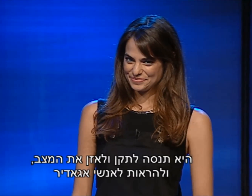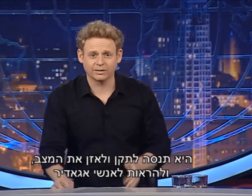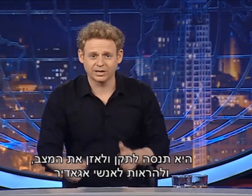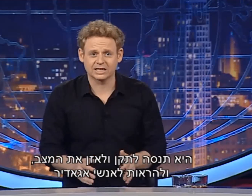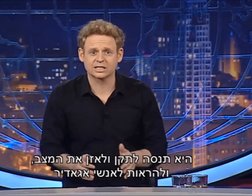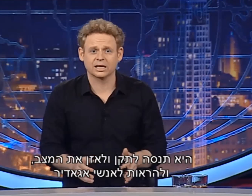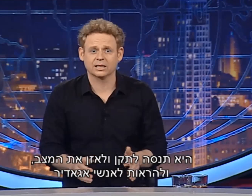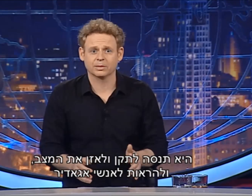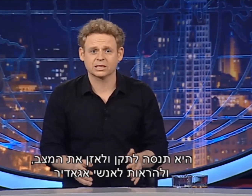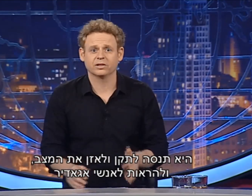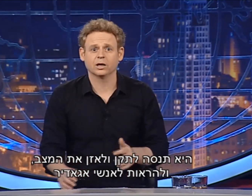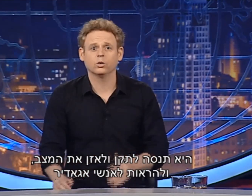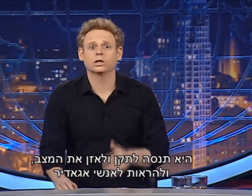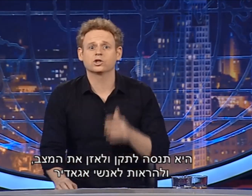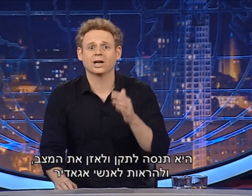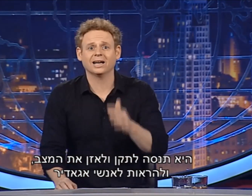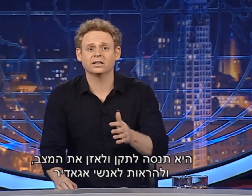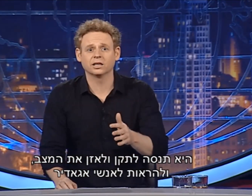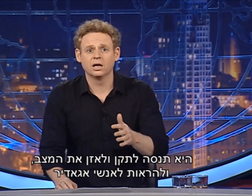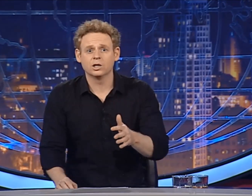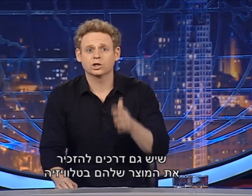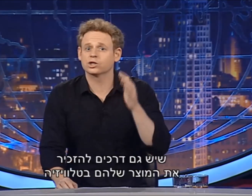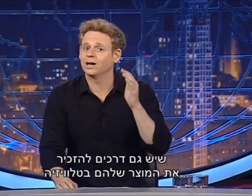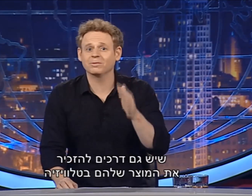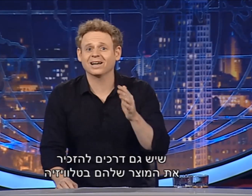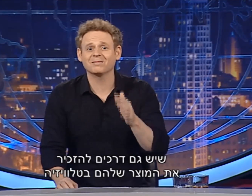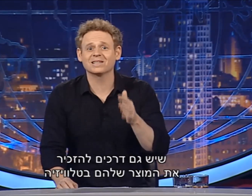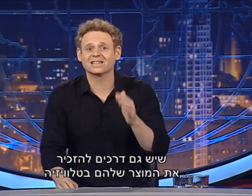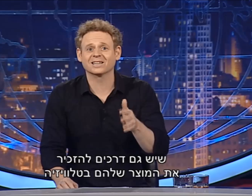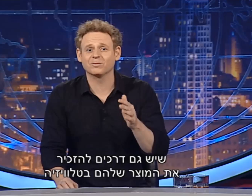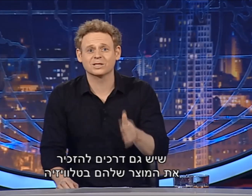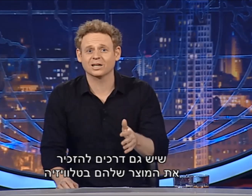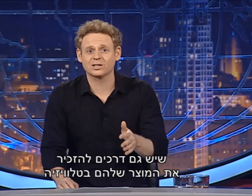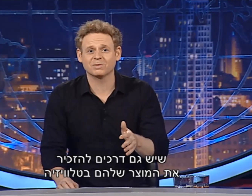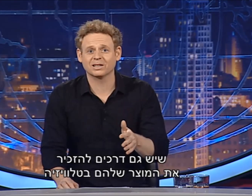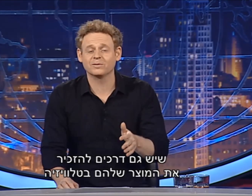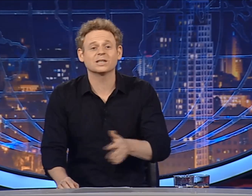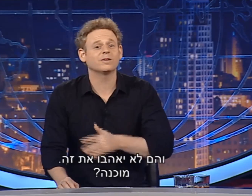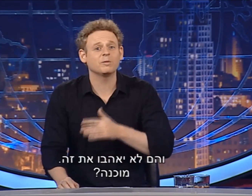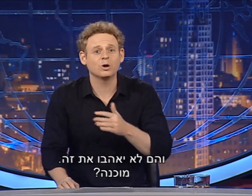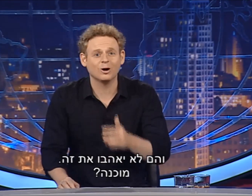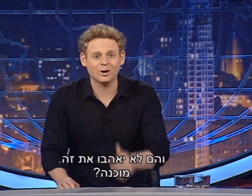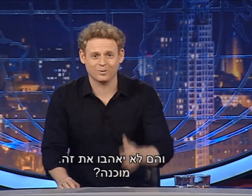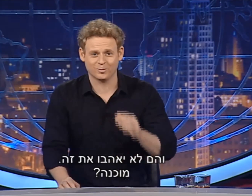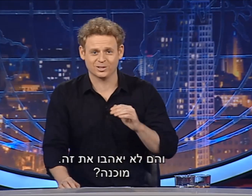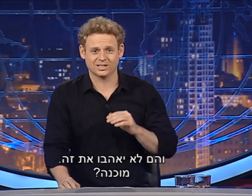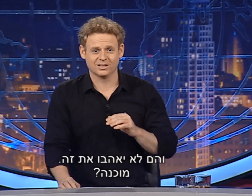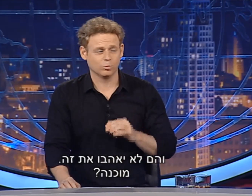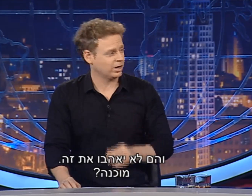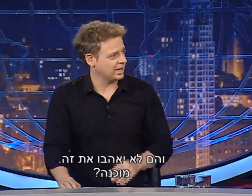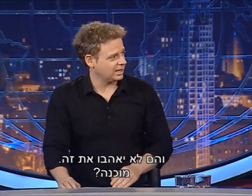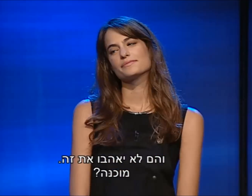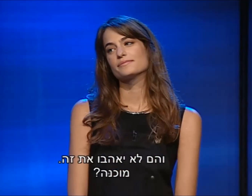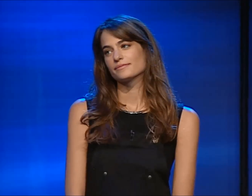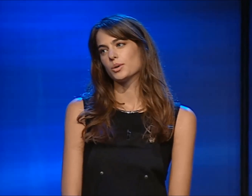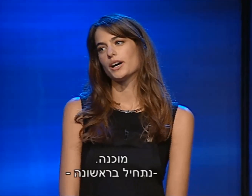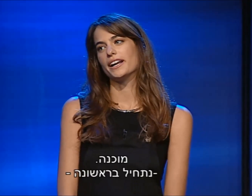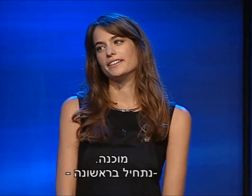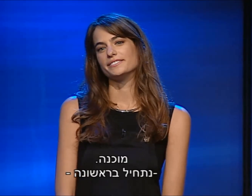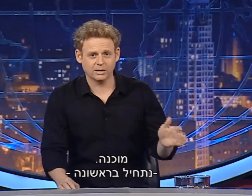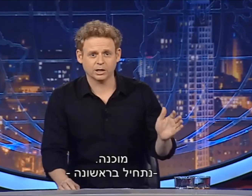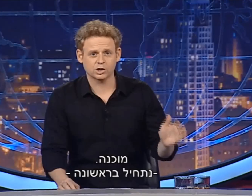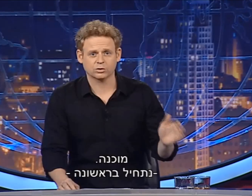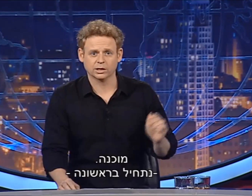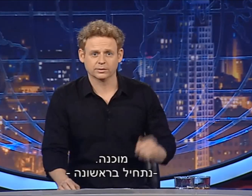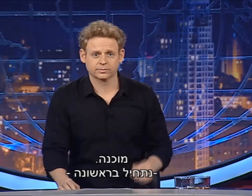תנסה לתקן ולאזן את המצב ולהראות לאנשי אגדיר שיש גם דרכים להזכיר את המוצר שלהם בטלוויזיה והם לא יאהבו את זה. מוכנה?